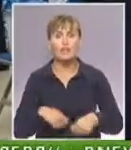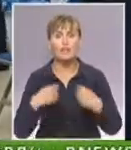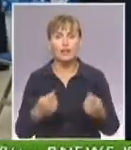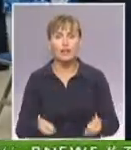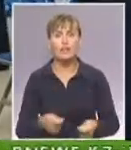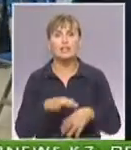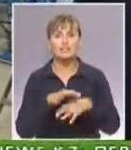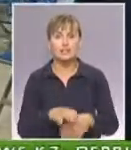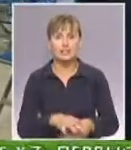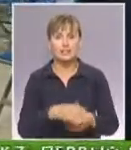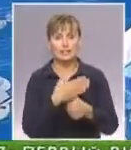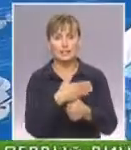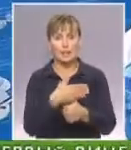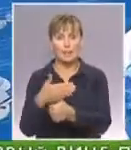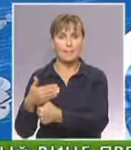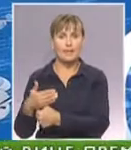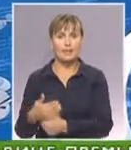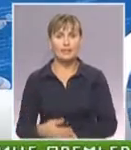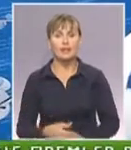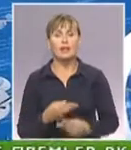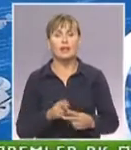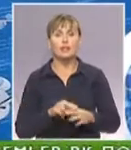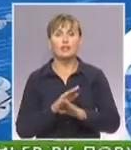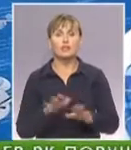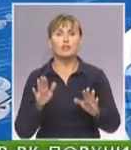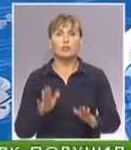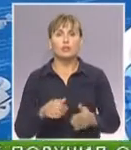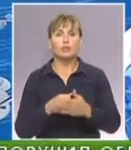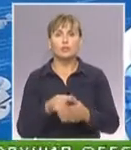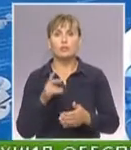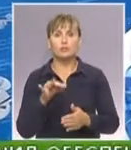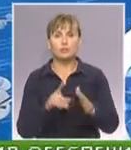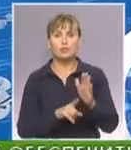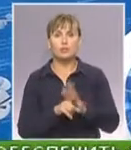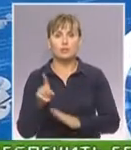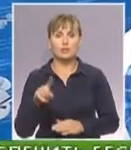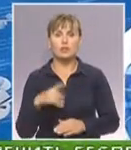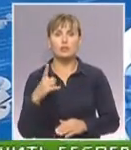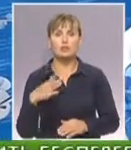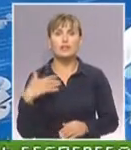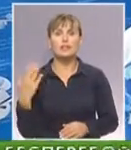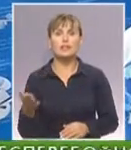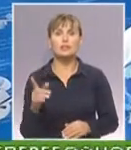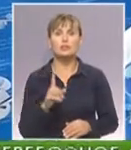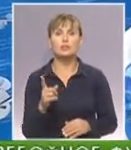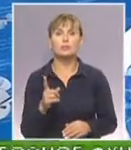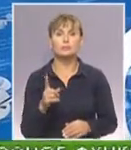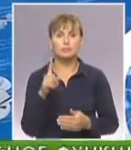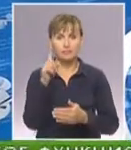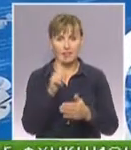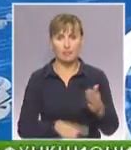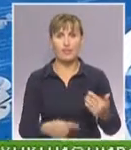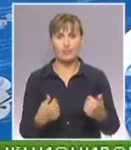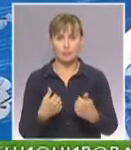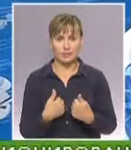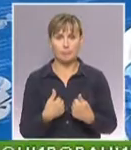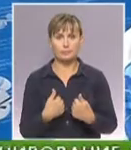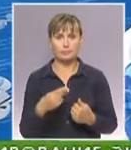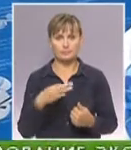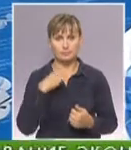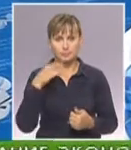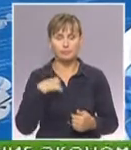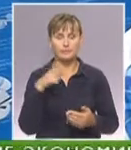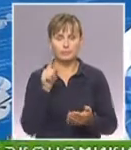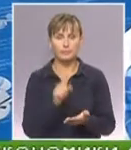право нести знамя страны. Это не только давление, но и мотивация, с одной стороны, то, что доверили именно мне флаг Казахстана, я